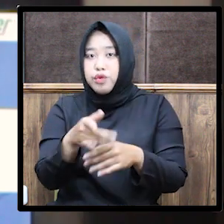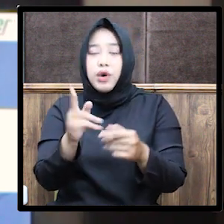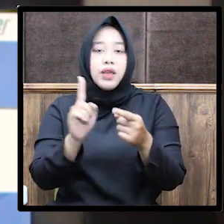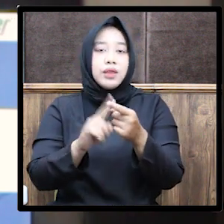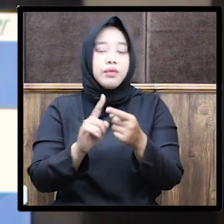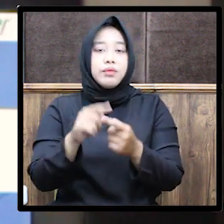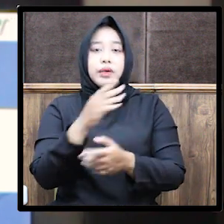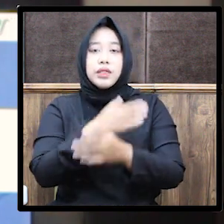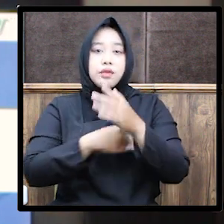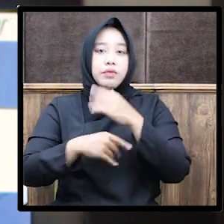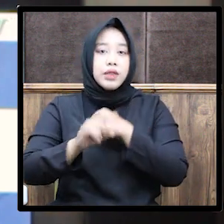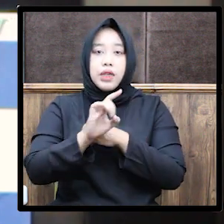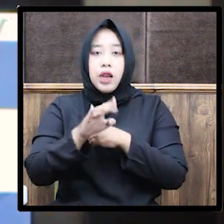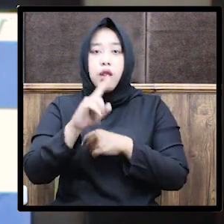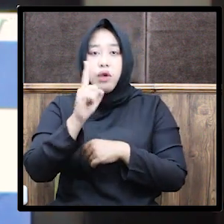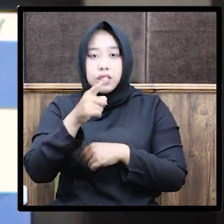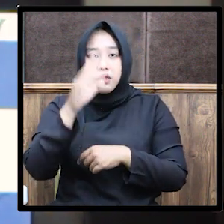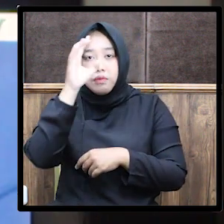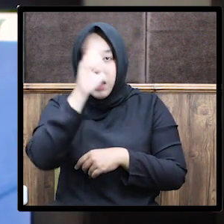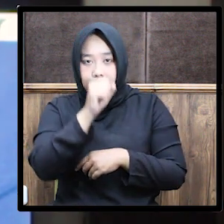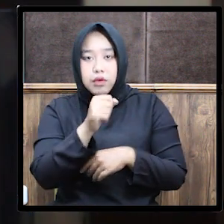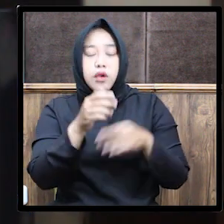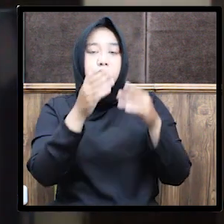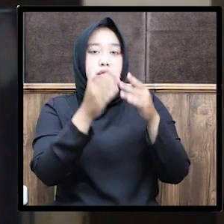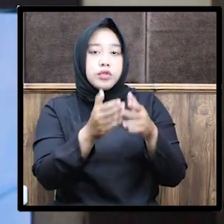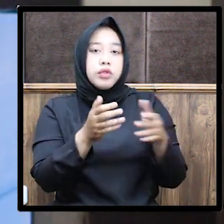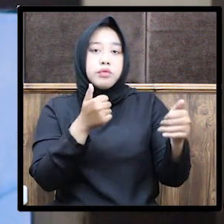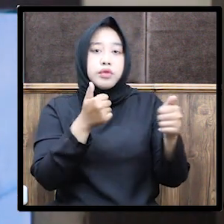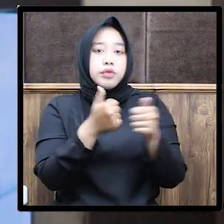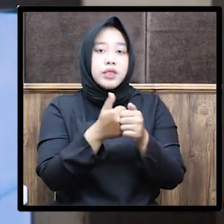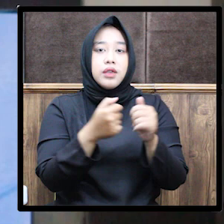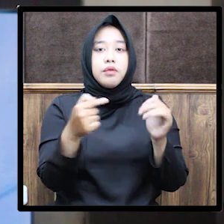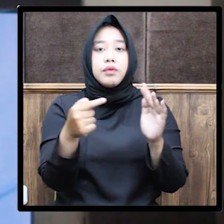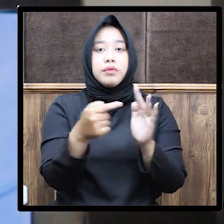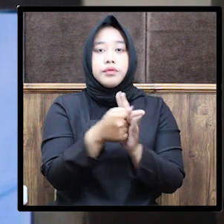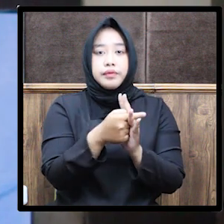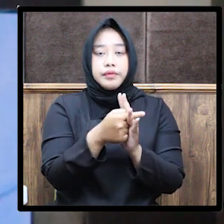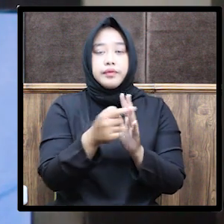yang akan menggunakan hak suaranya. Nah, jadi